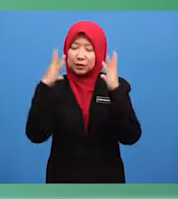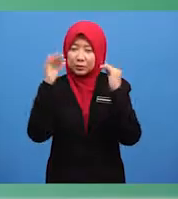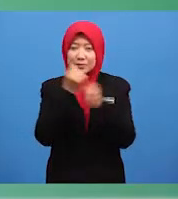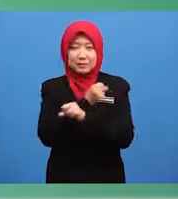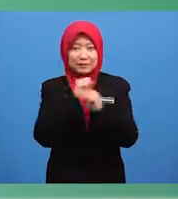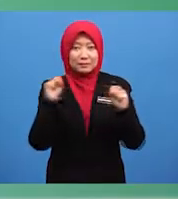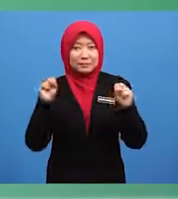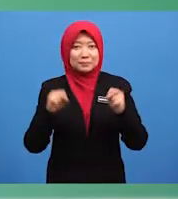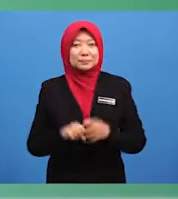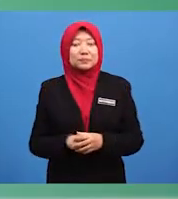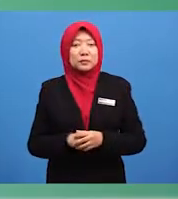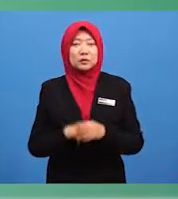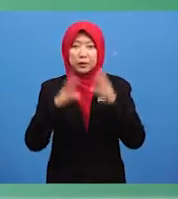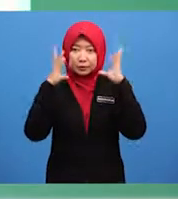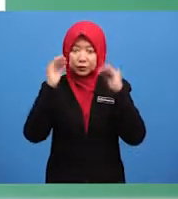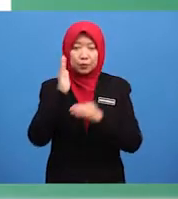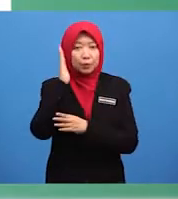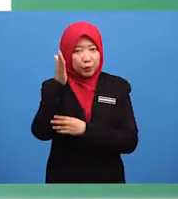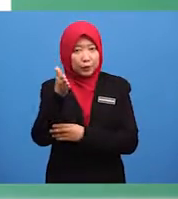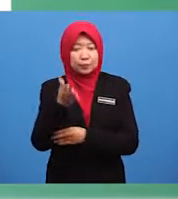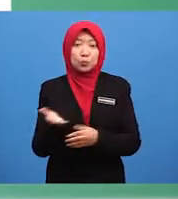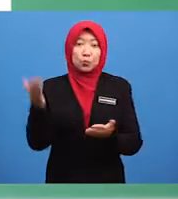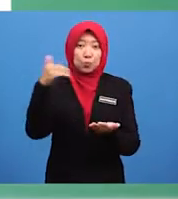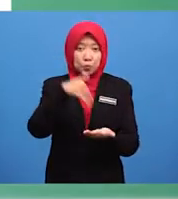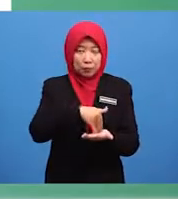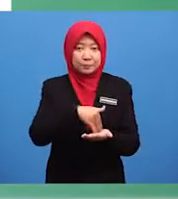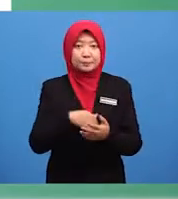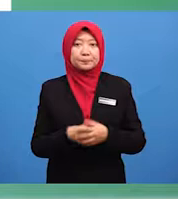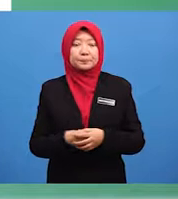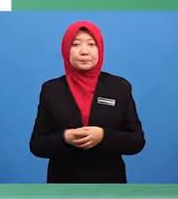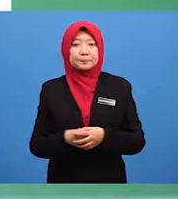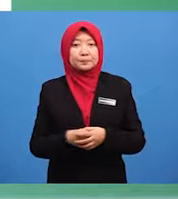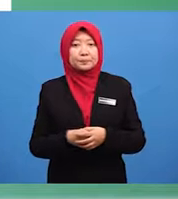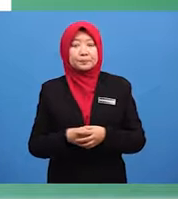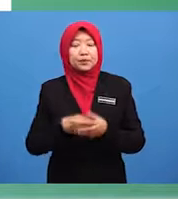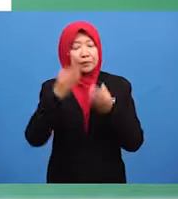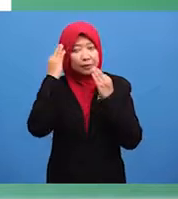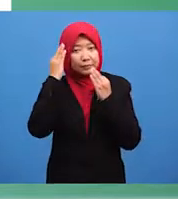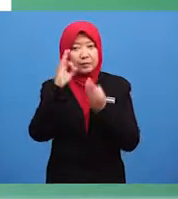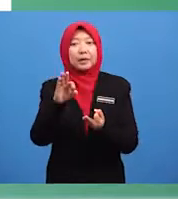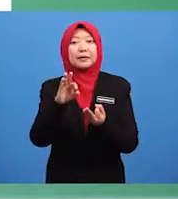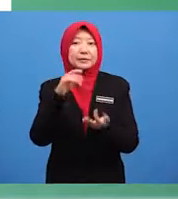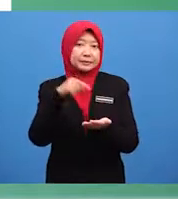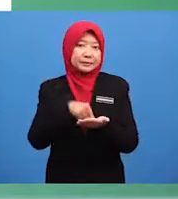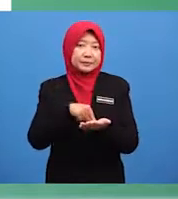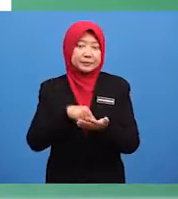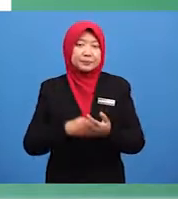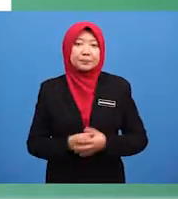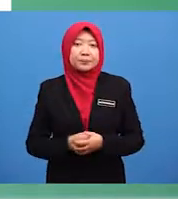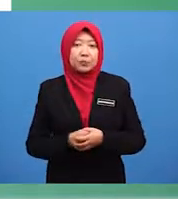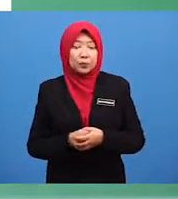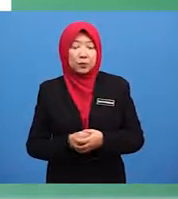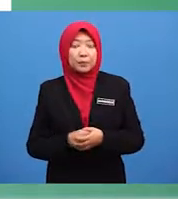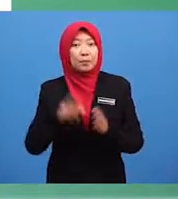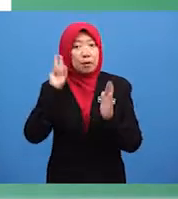ini. Cikgu akan mengulang semula fakta yang telah kita pelajari tadi. Rajah